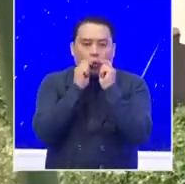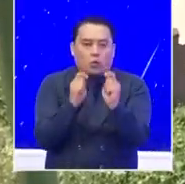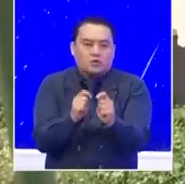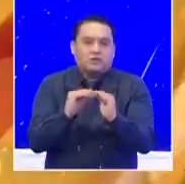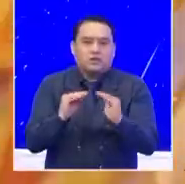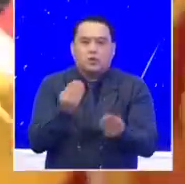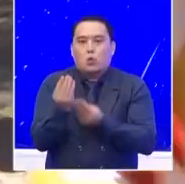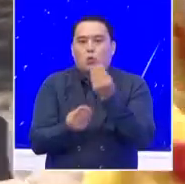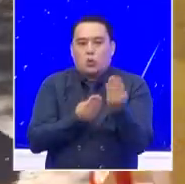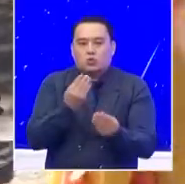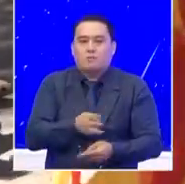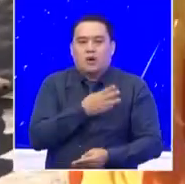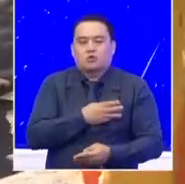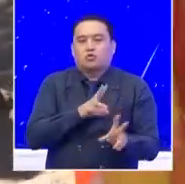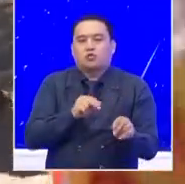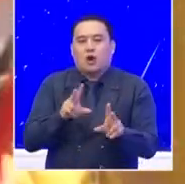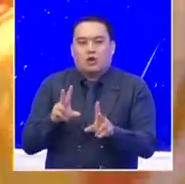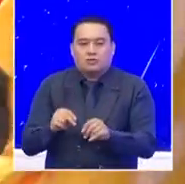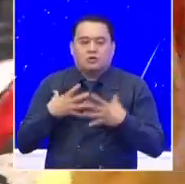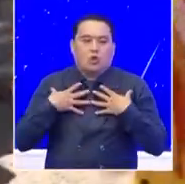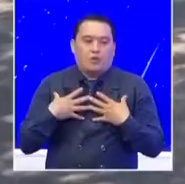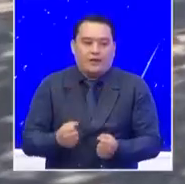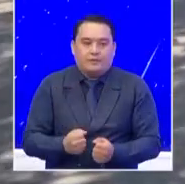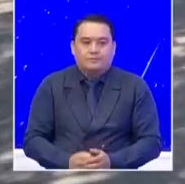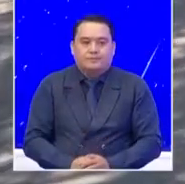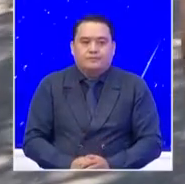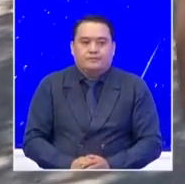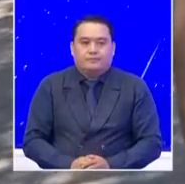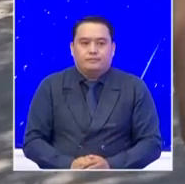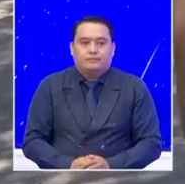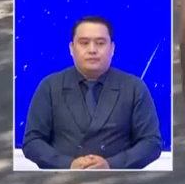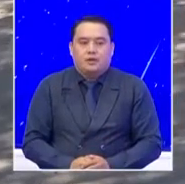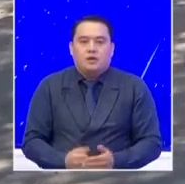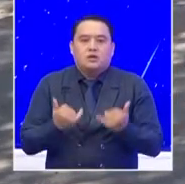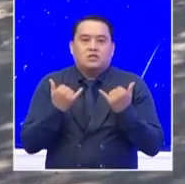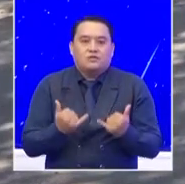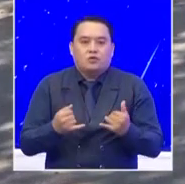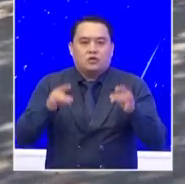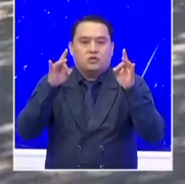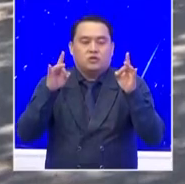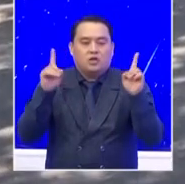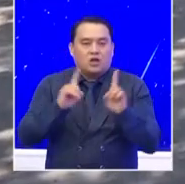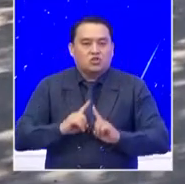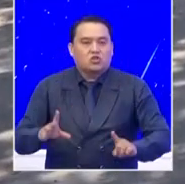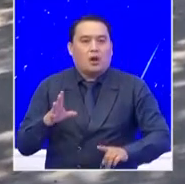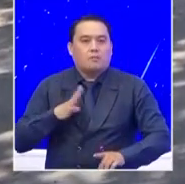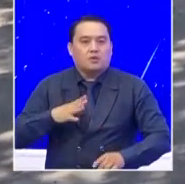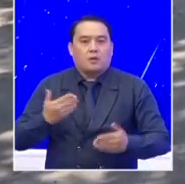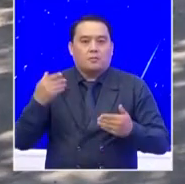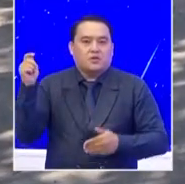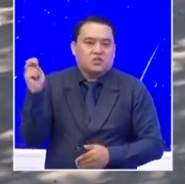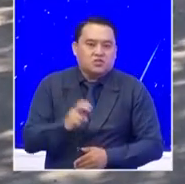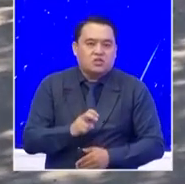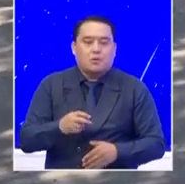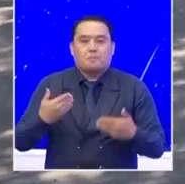девочке игрушки и пожелали счастья и здоровья. Сегодня для нас неожиданностью было, пришли, поздравили нас с